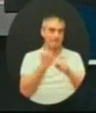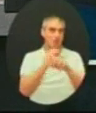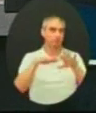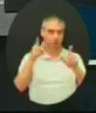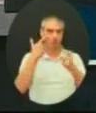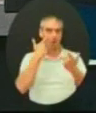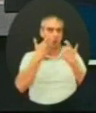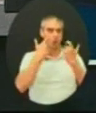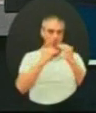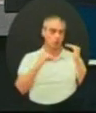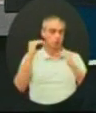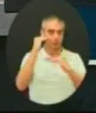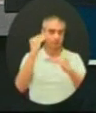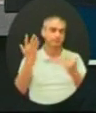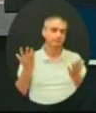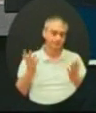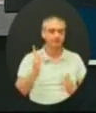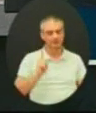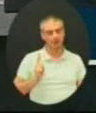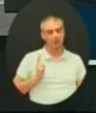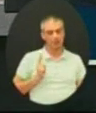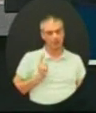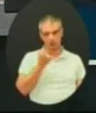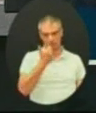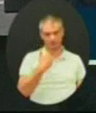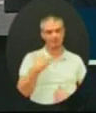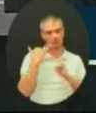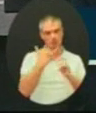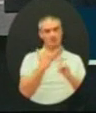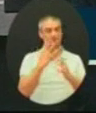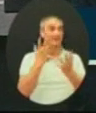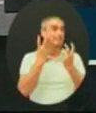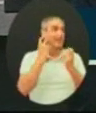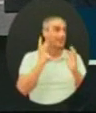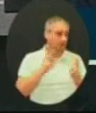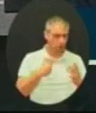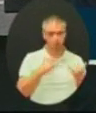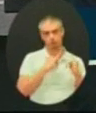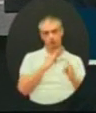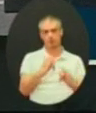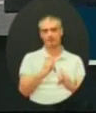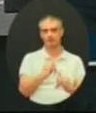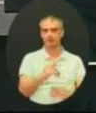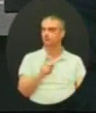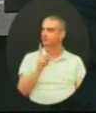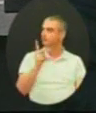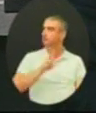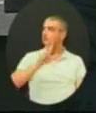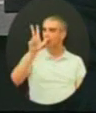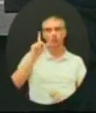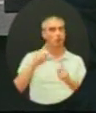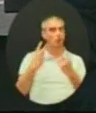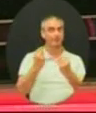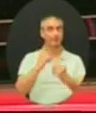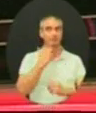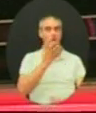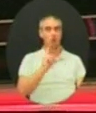רמת הכוננות הועלתה וכן הלאה, צריכים להמתין קצת, אבל אנחנו נביא את הדברים במידה ויהיה. כן. בצפון קורים דברים לא